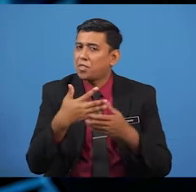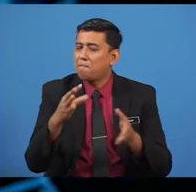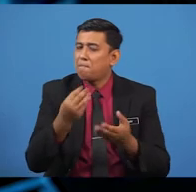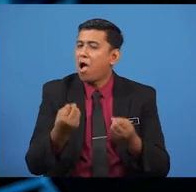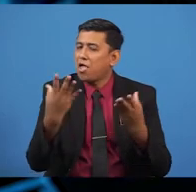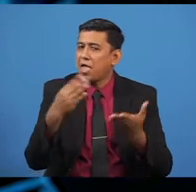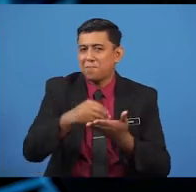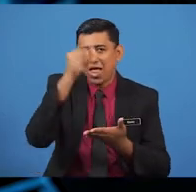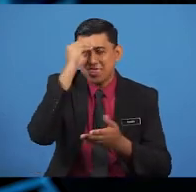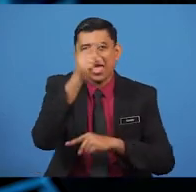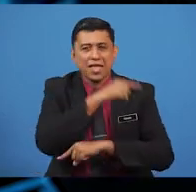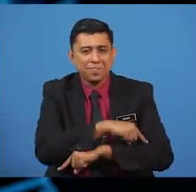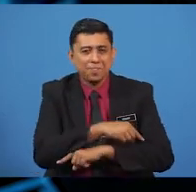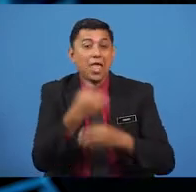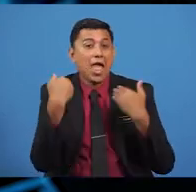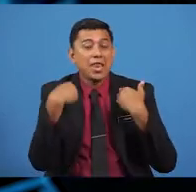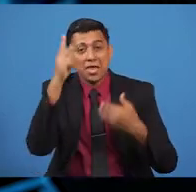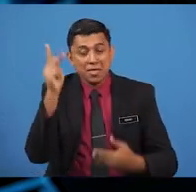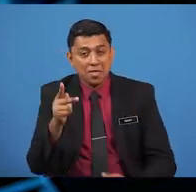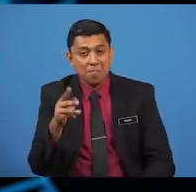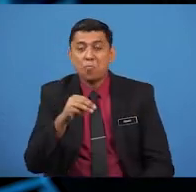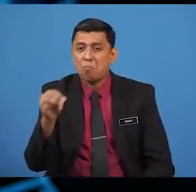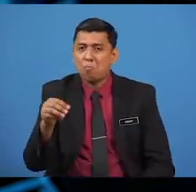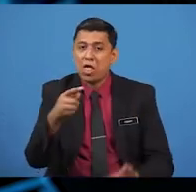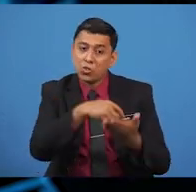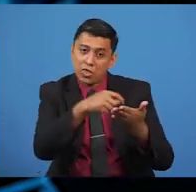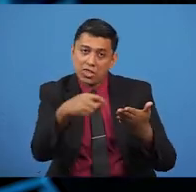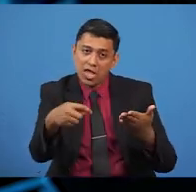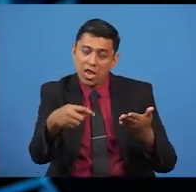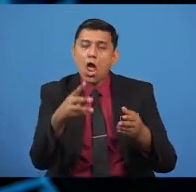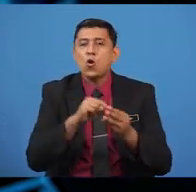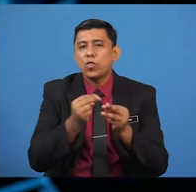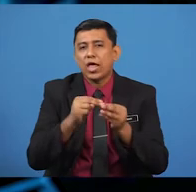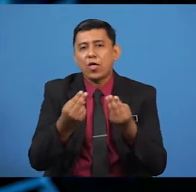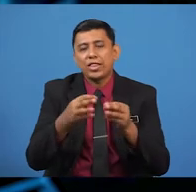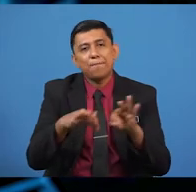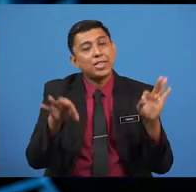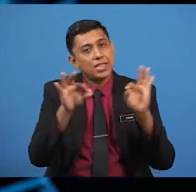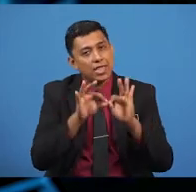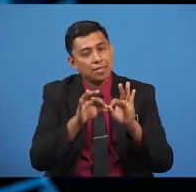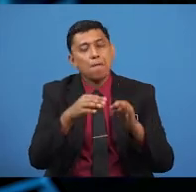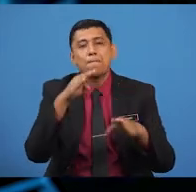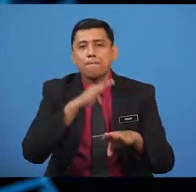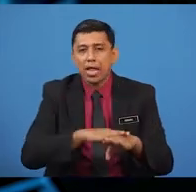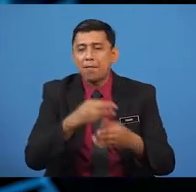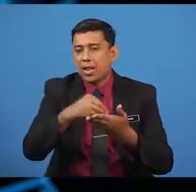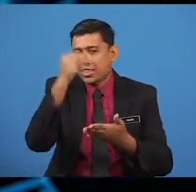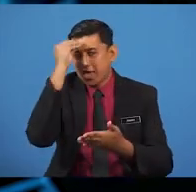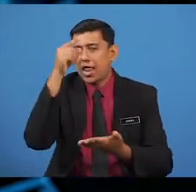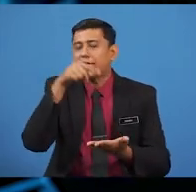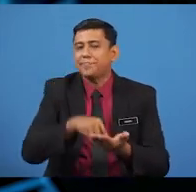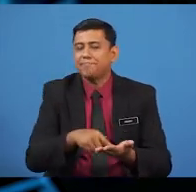Nampaknya banyak sudah kita belajar hari ini. Adakah murid-murid telah mencatat nota-nota penting sepanjang sesi